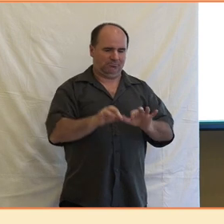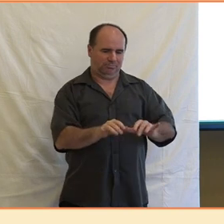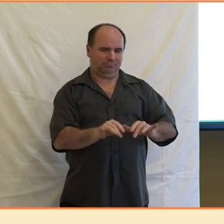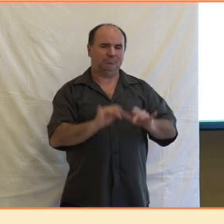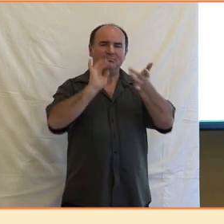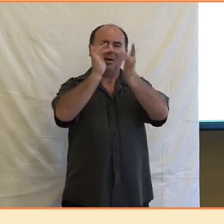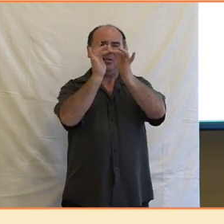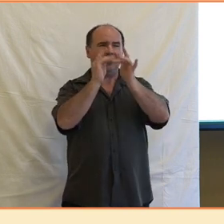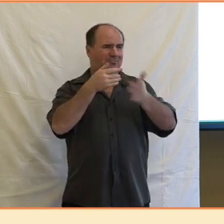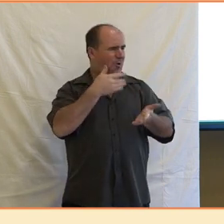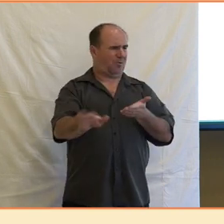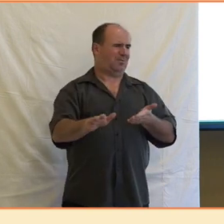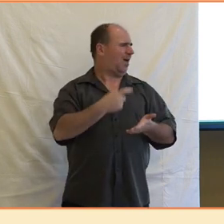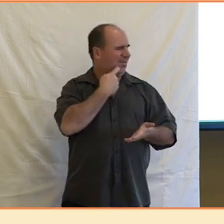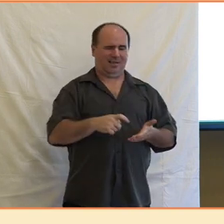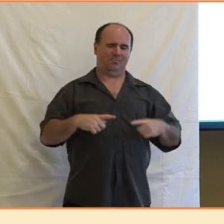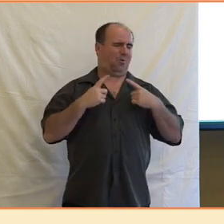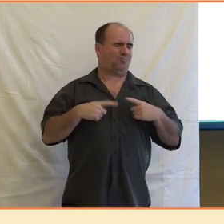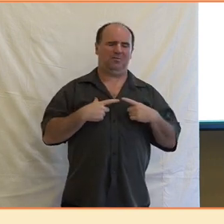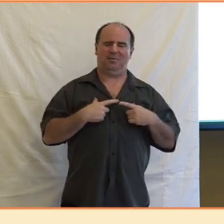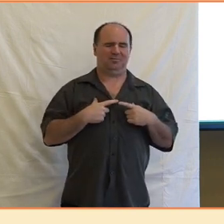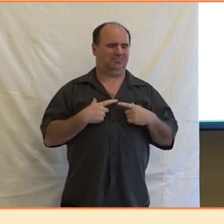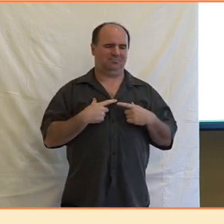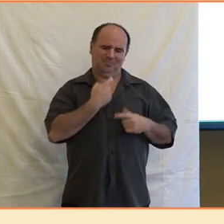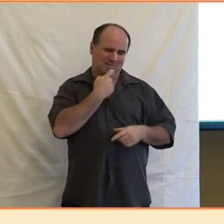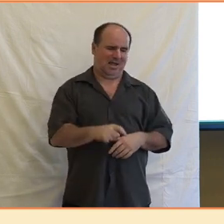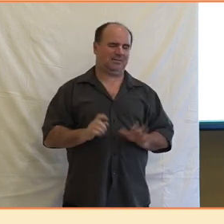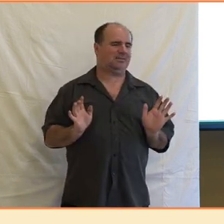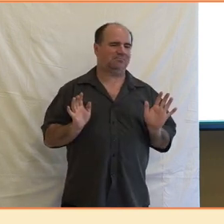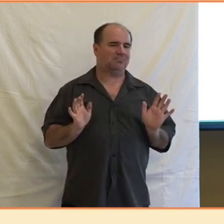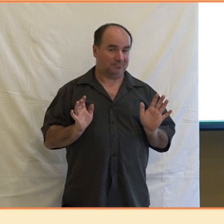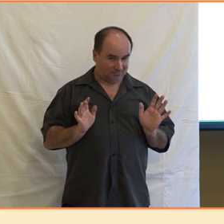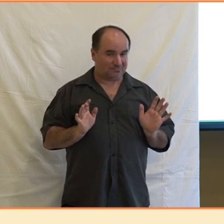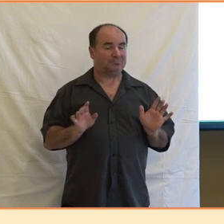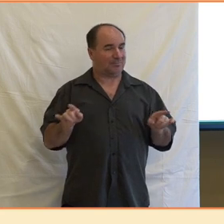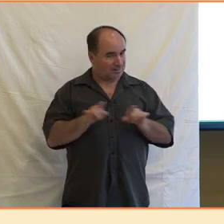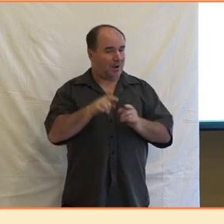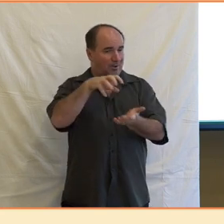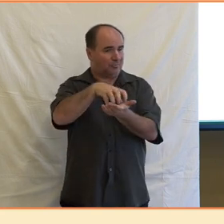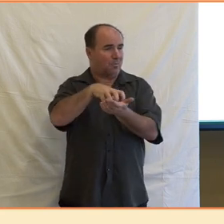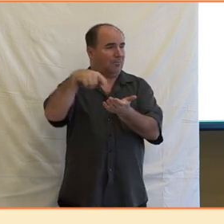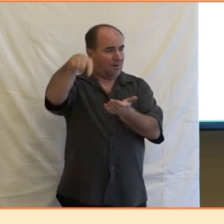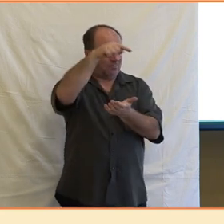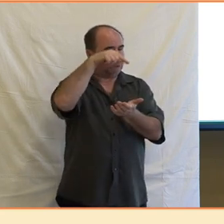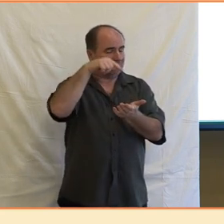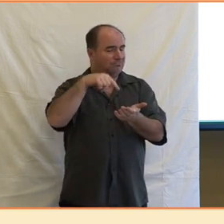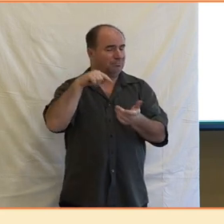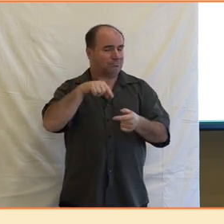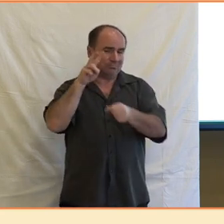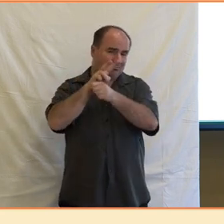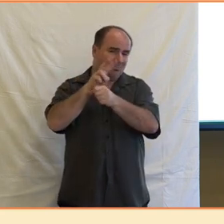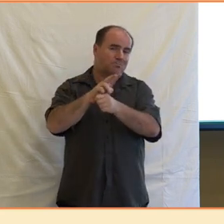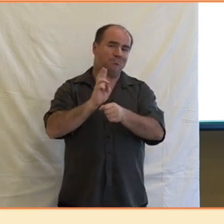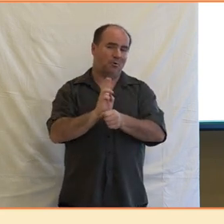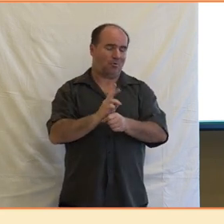digitálně vyloučené. Nicméně my si myslíme, že i těmto lidem je třeba věnovat pozornost, protože samozřejmě i lidé,